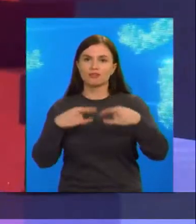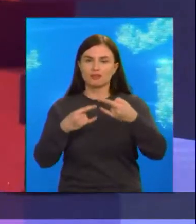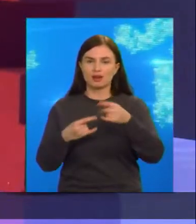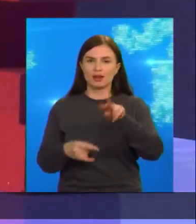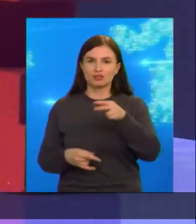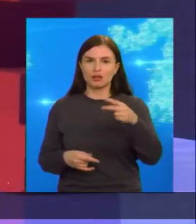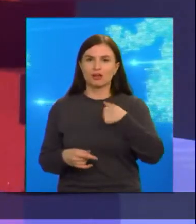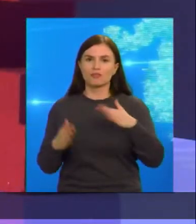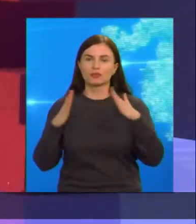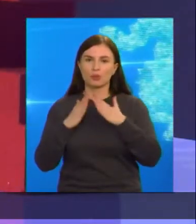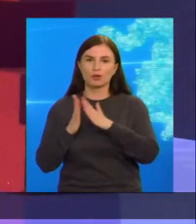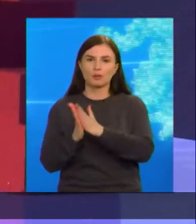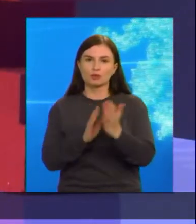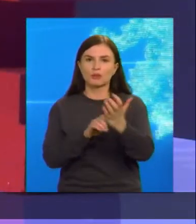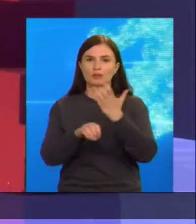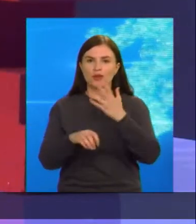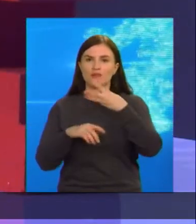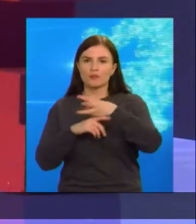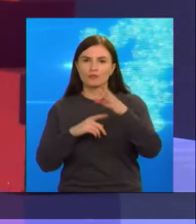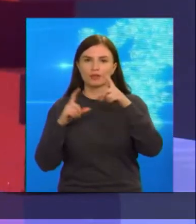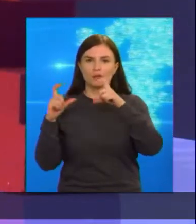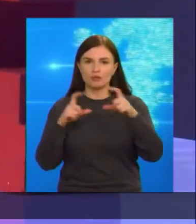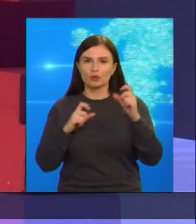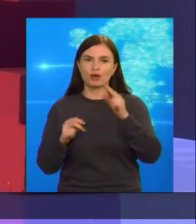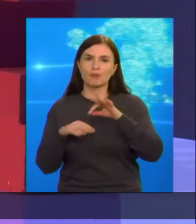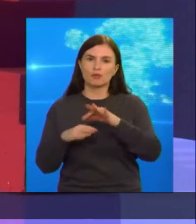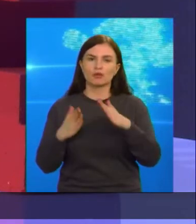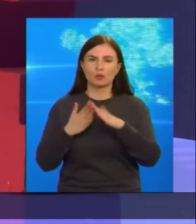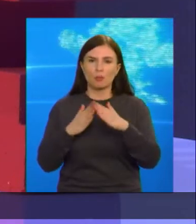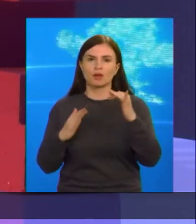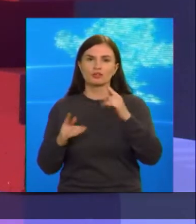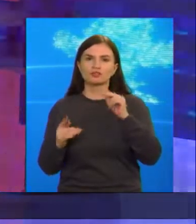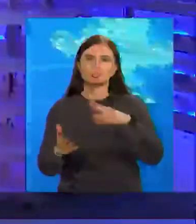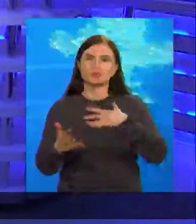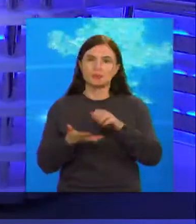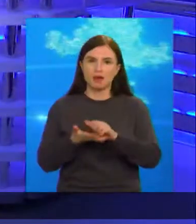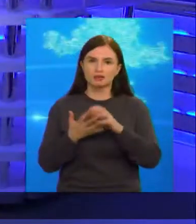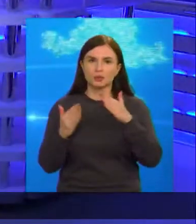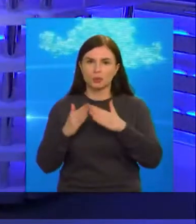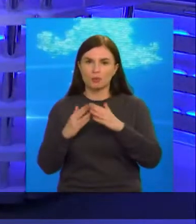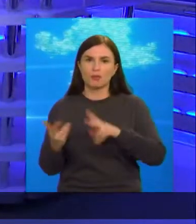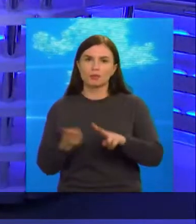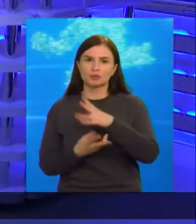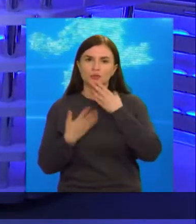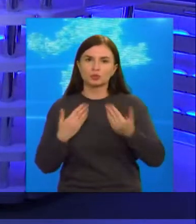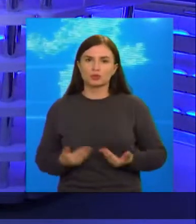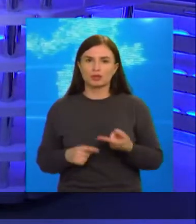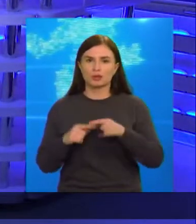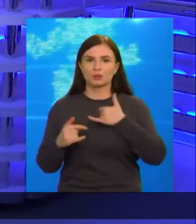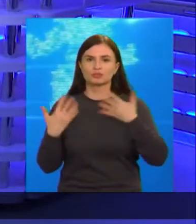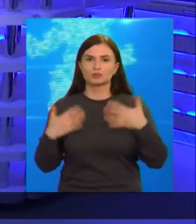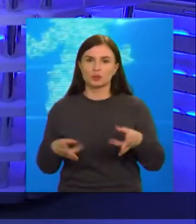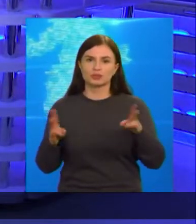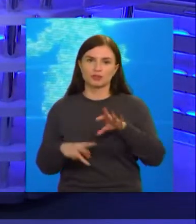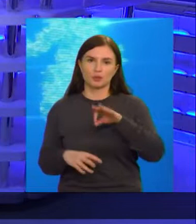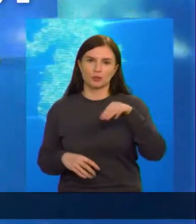«Я в домике». Просим делиться фото и видео, как вы проводите время дома, как соблюдаете карантин, чем занимаетесь и как перестроили жизнь. На этом у нас все. Оставайтесь на